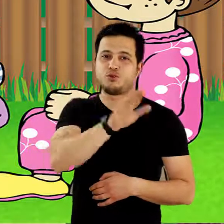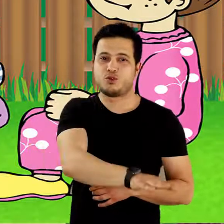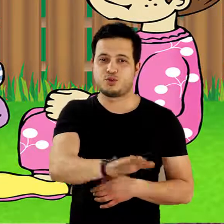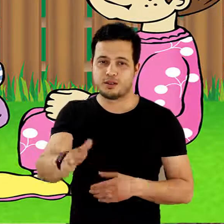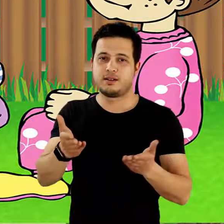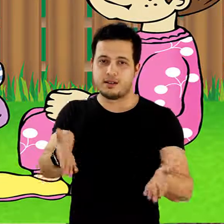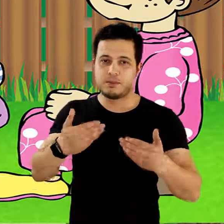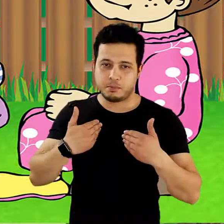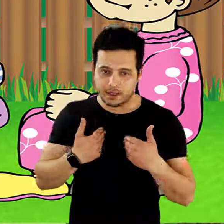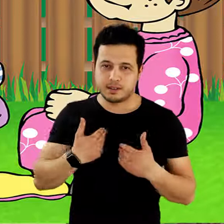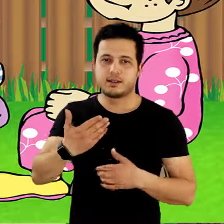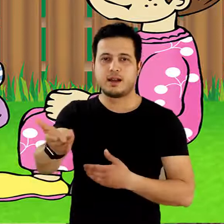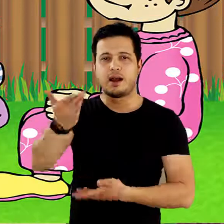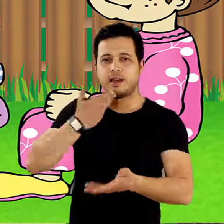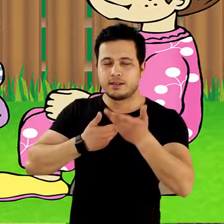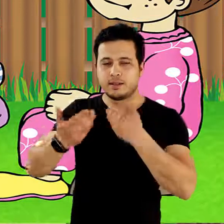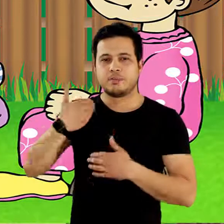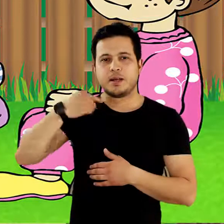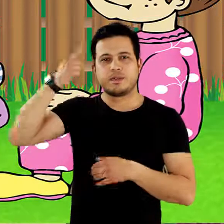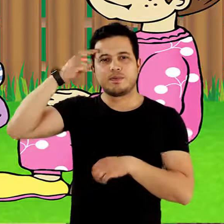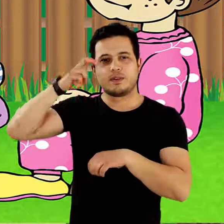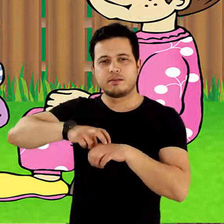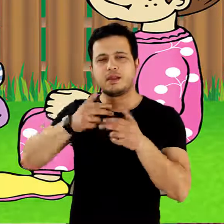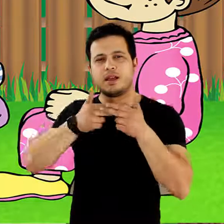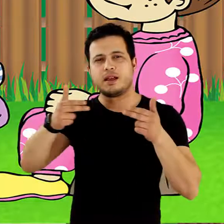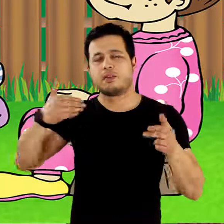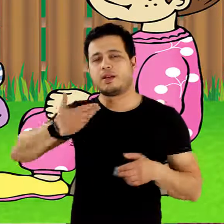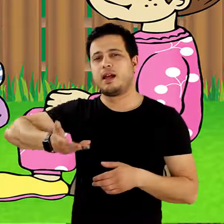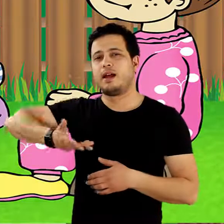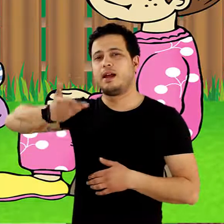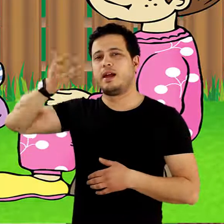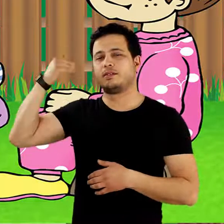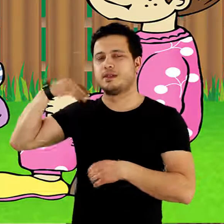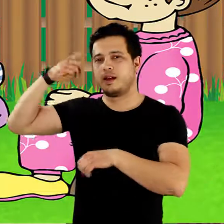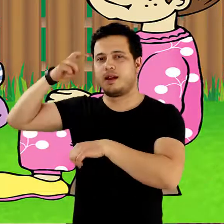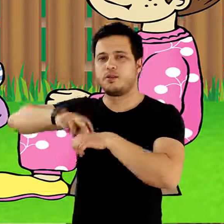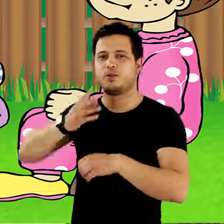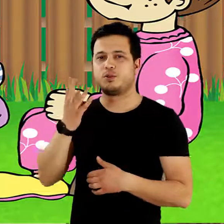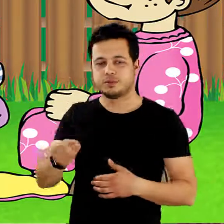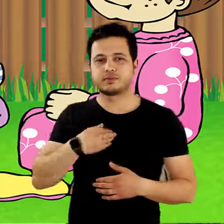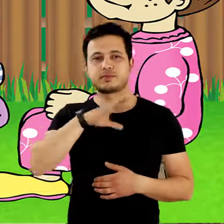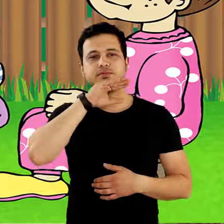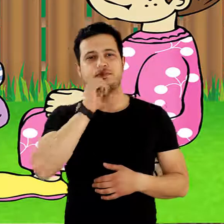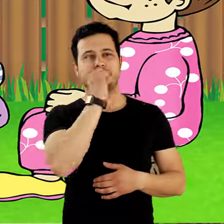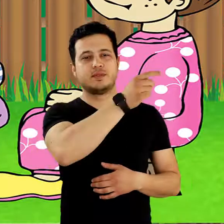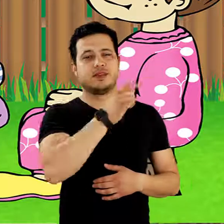alıp çocukluğuma götürdü. Ah dedeciğim, kim bilir ne güzeldir o zamanlar.